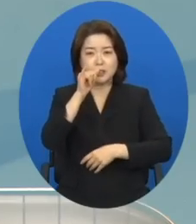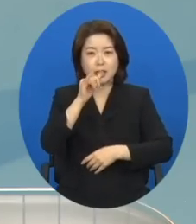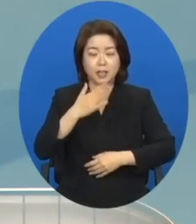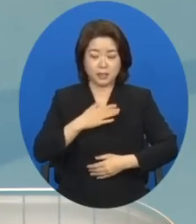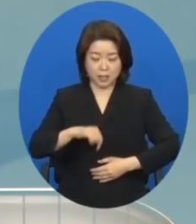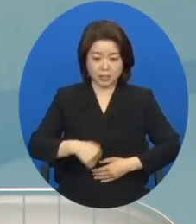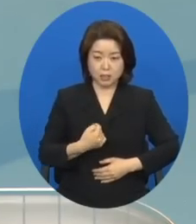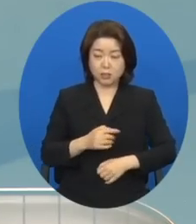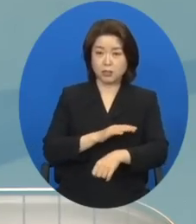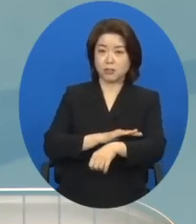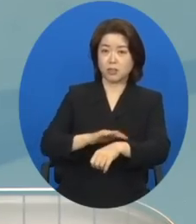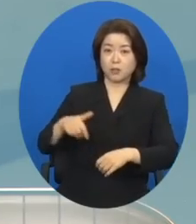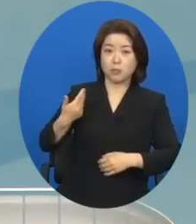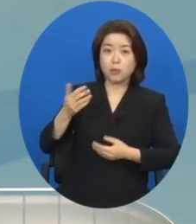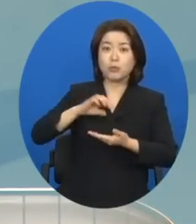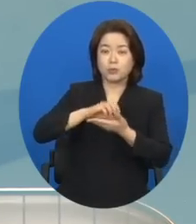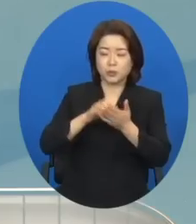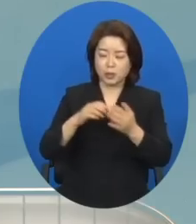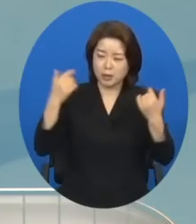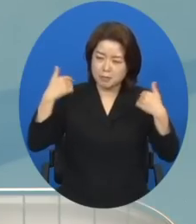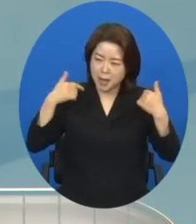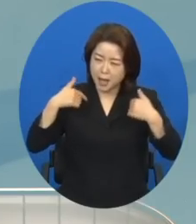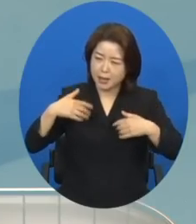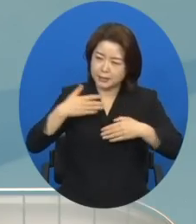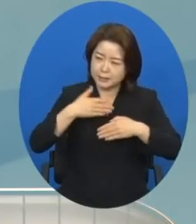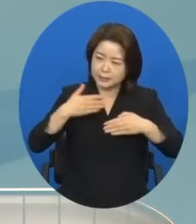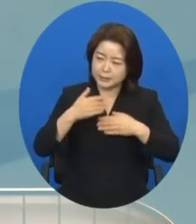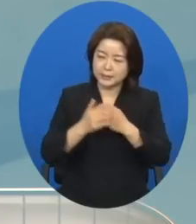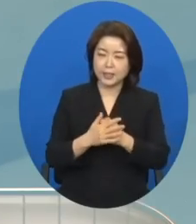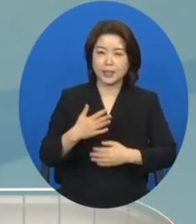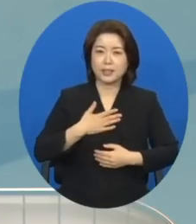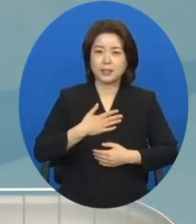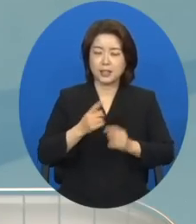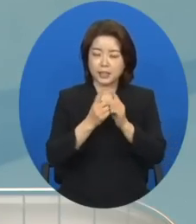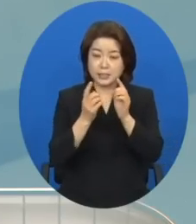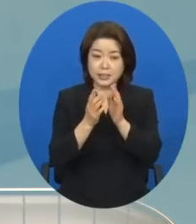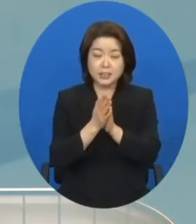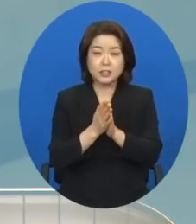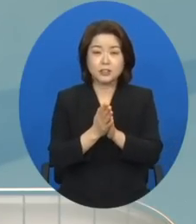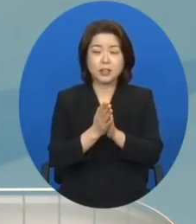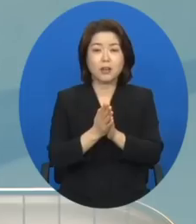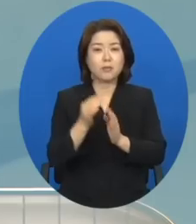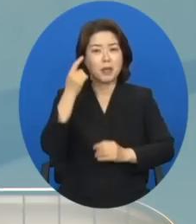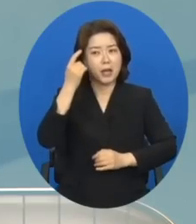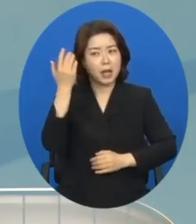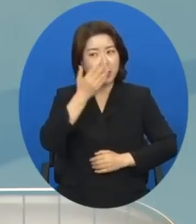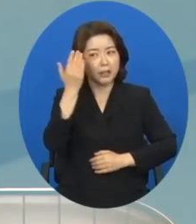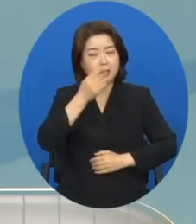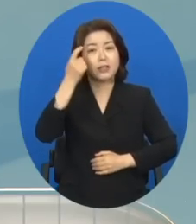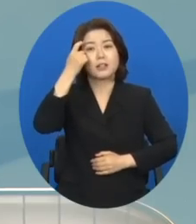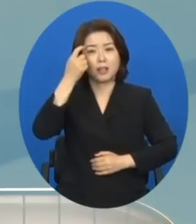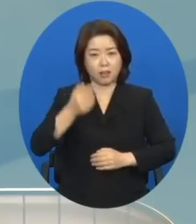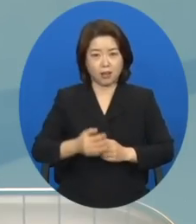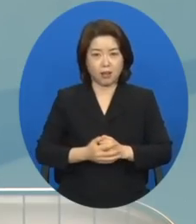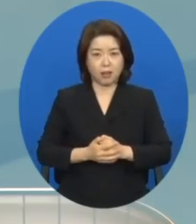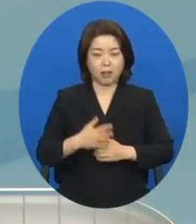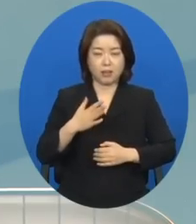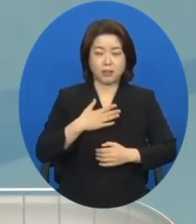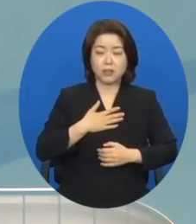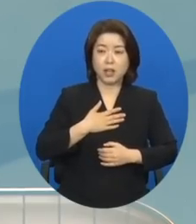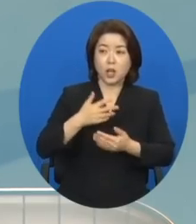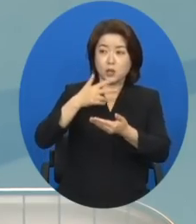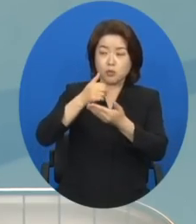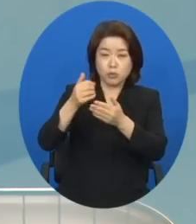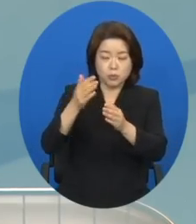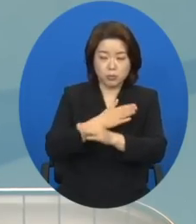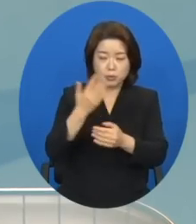잘 모를 정도로 우리가 날마다 씻으니까 내가 스스로 깨끗한 줄 압니다. 그렇지 않아요. 우리는 씻김을 받지 않으면